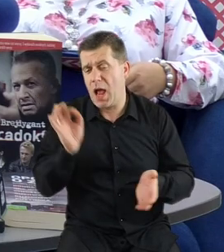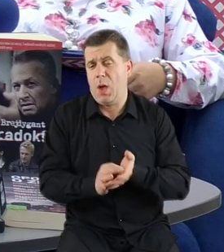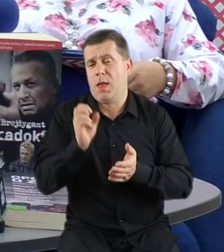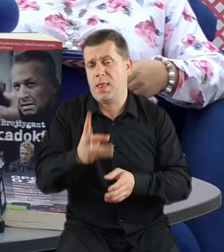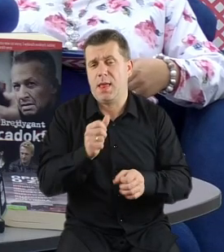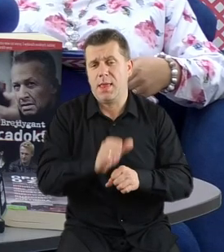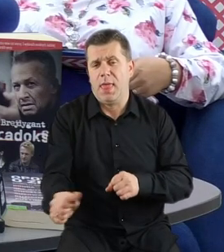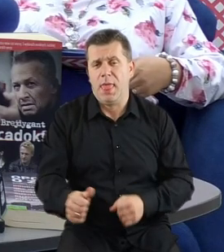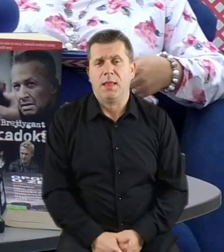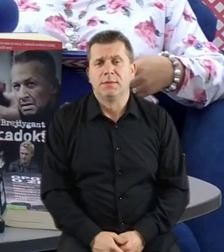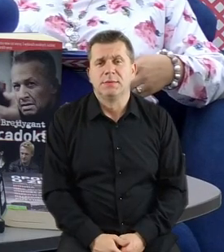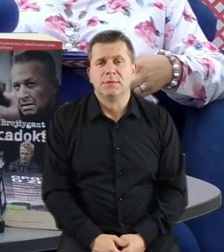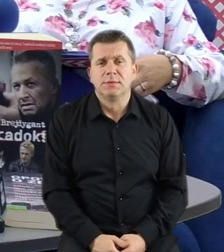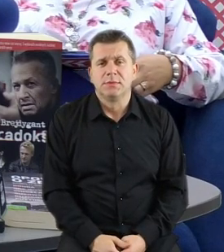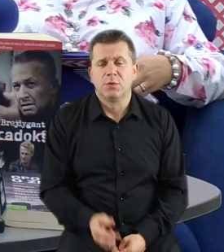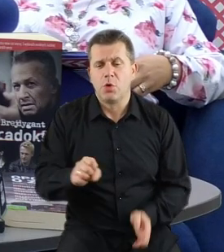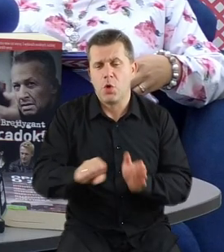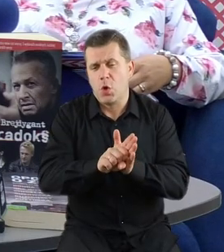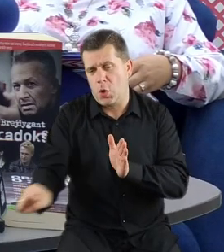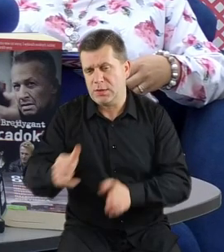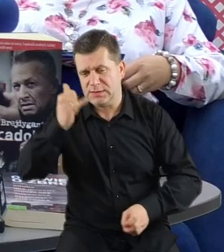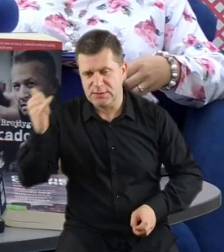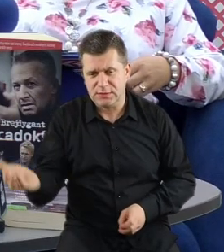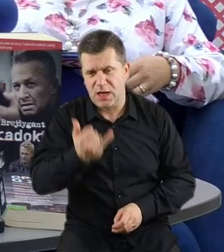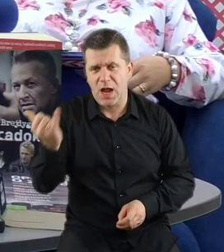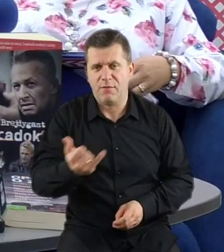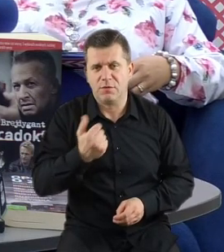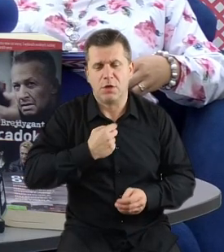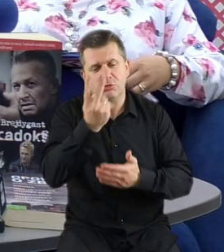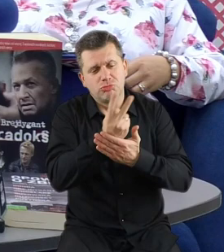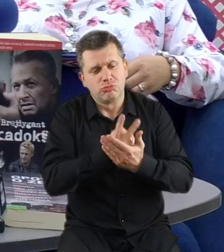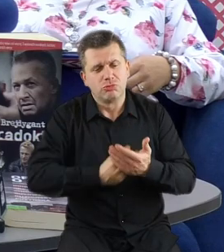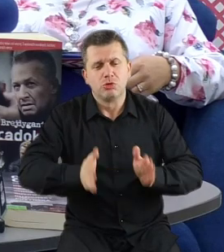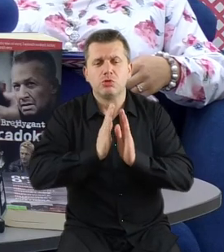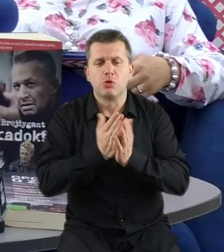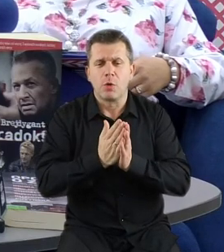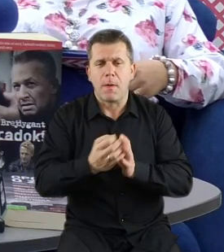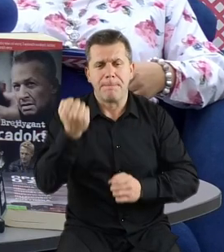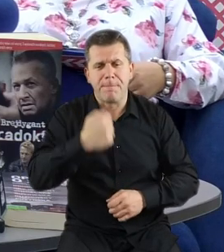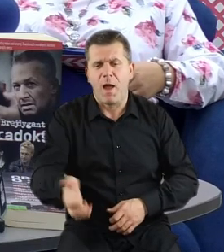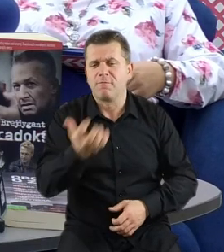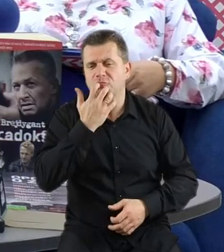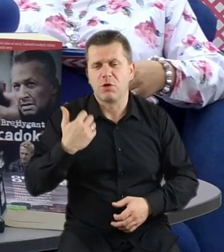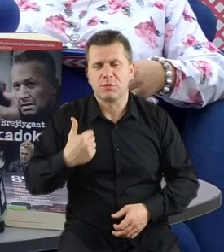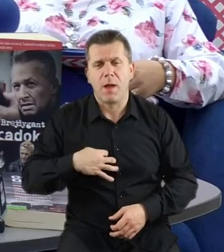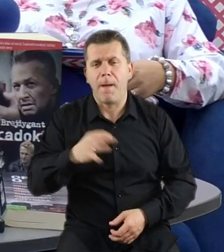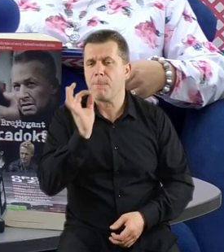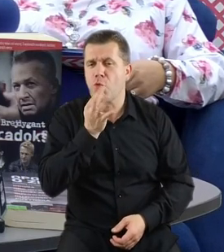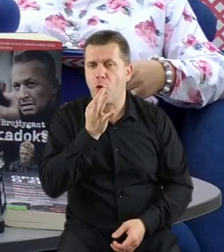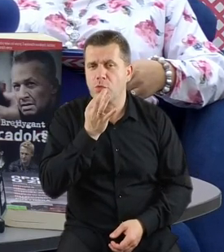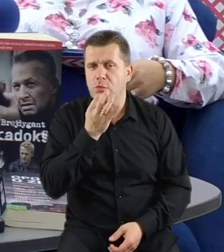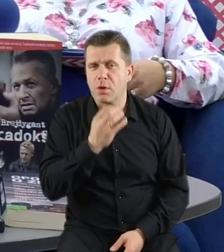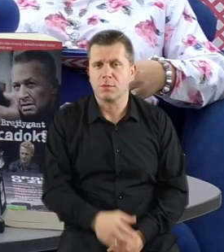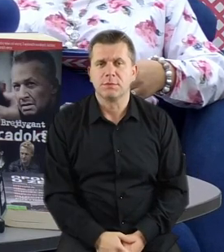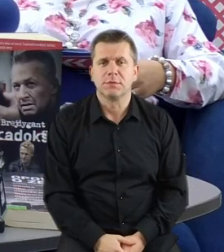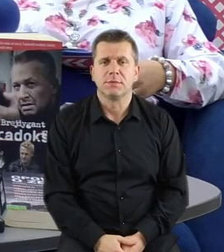ułożyło, że od zawsze, nie wiem, czytając książki już bardzo wczesnej młodości, ja